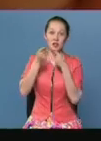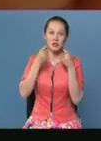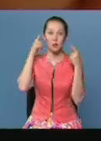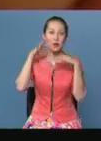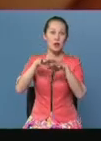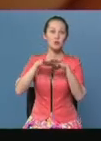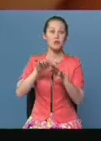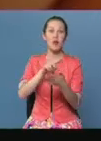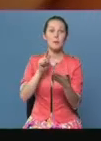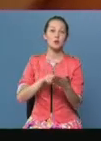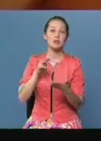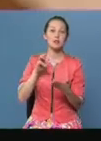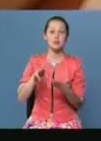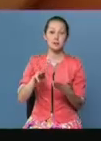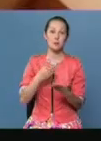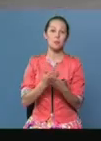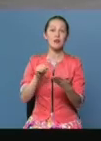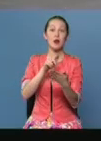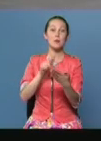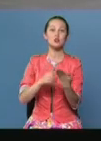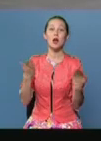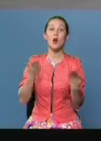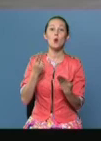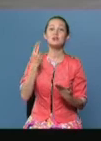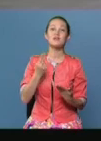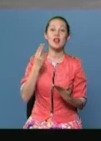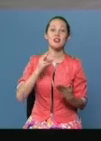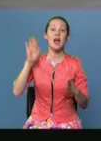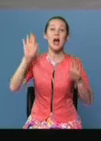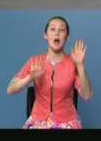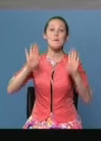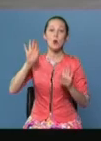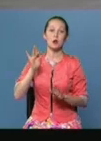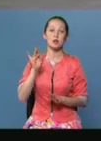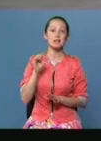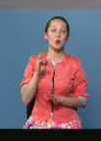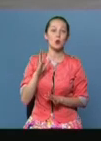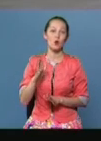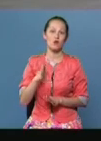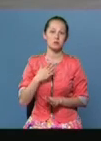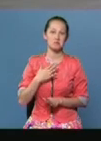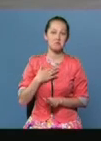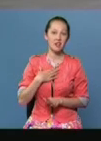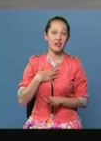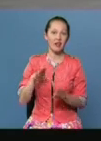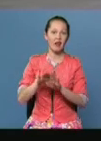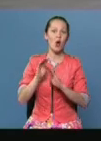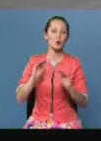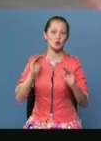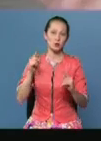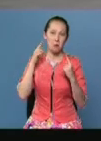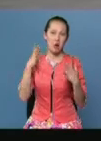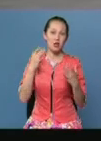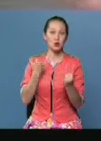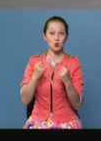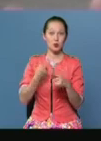вопросы. Когда был вопрос, какого цвета обои в комнате Родиона Раскольникова, мне как учителю это понятно, желтого, потому